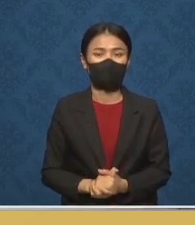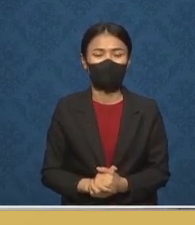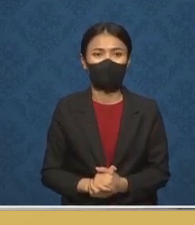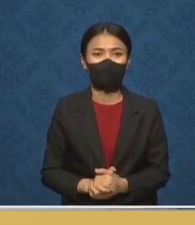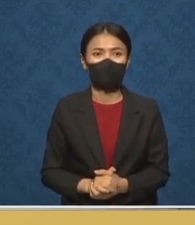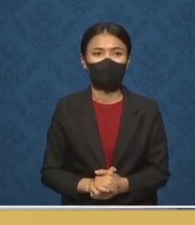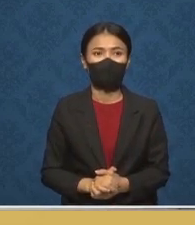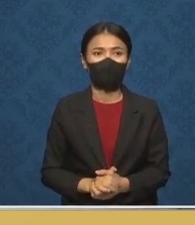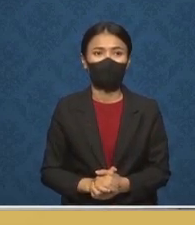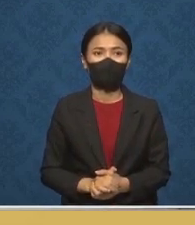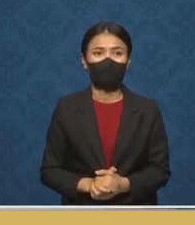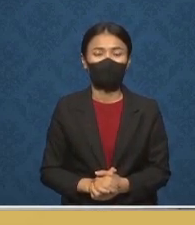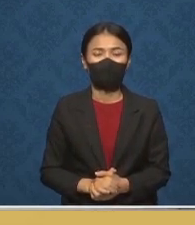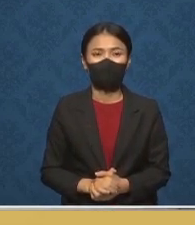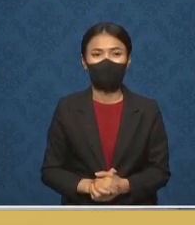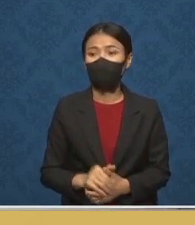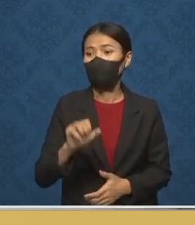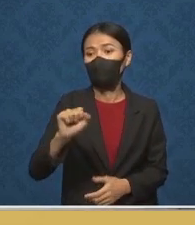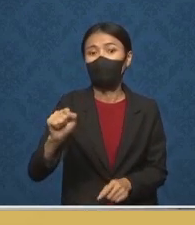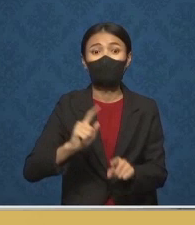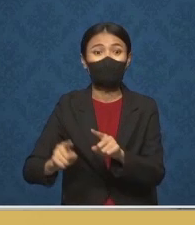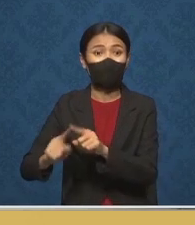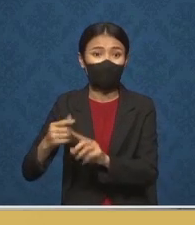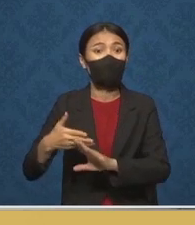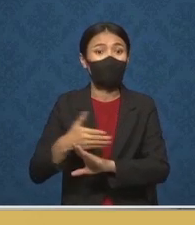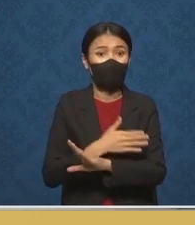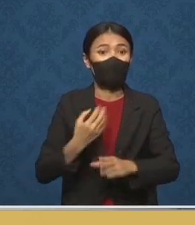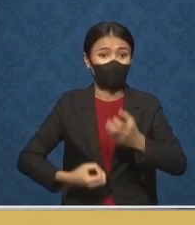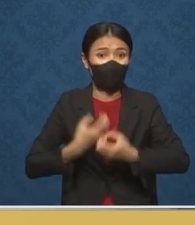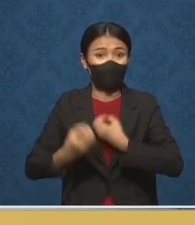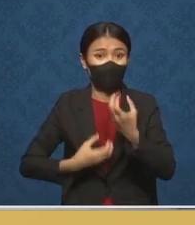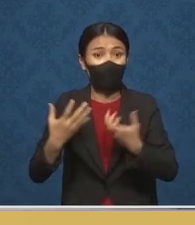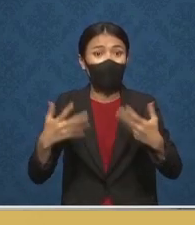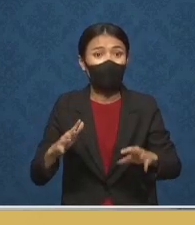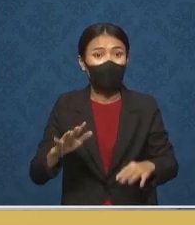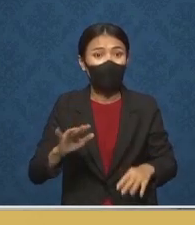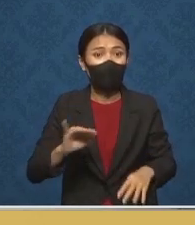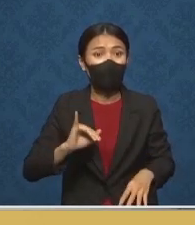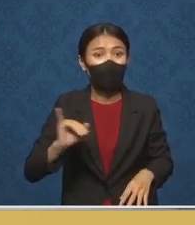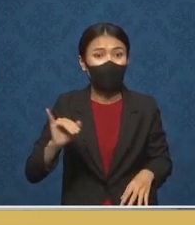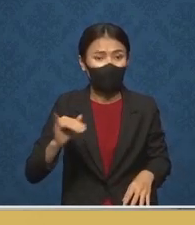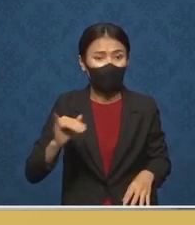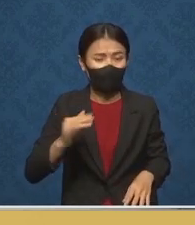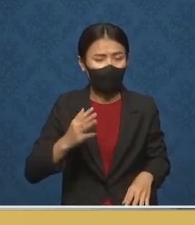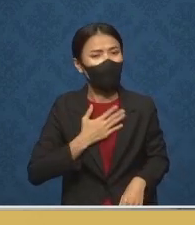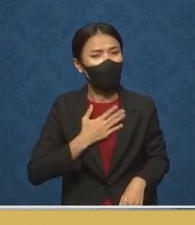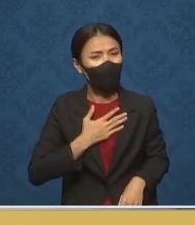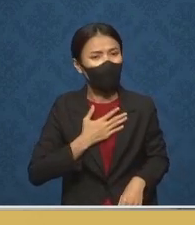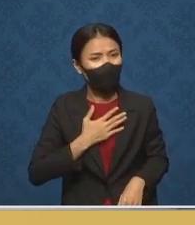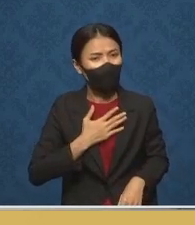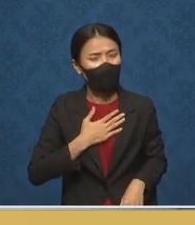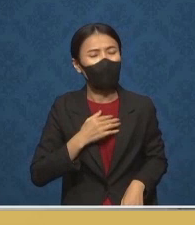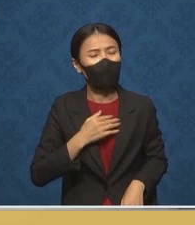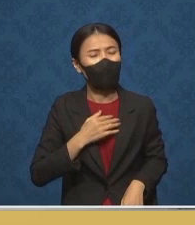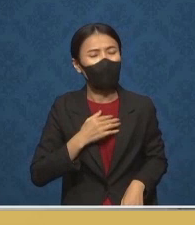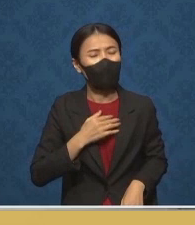ได้พูดไว้กับหลายท่านได้พูดไว้ท่านณัฐวุฒิได้พูดไว้เนี่ยคือเราถึงเวลาแล้วเราควรจะกระจายอำน